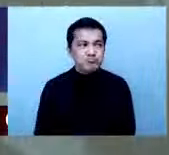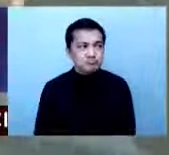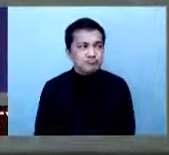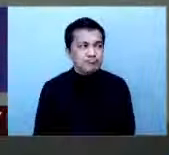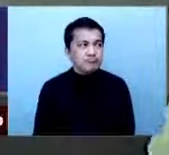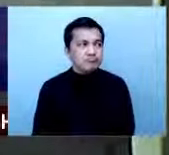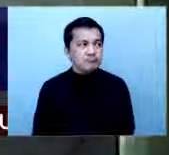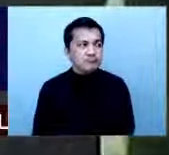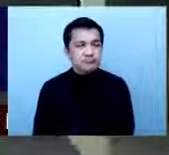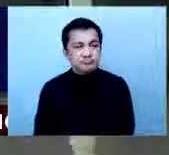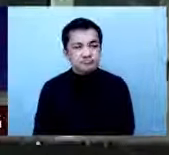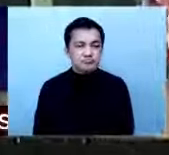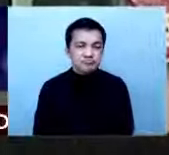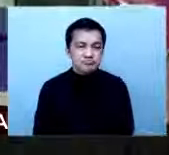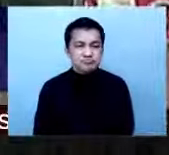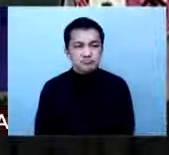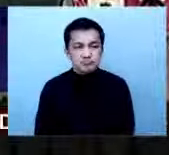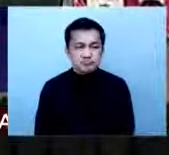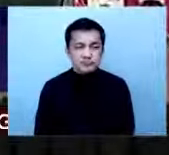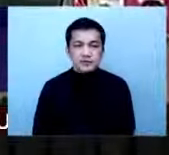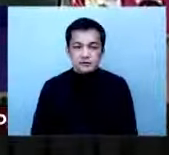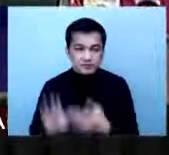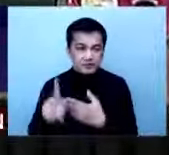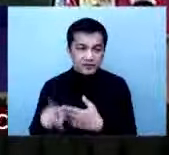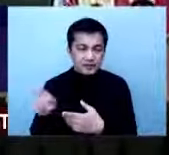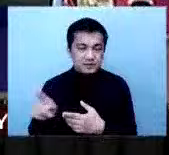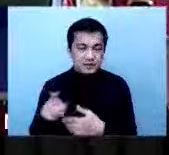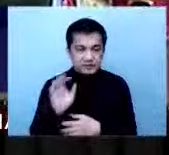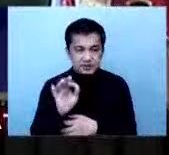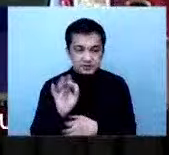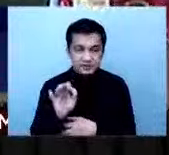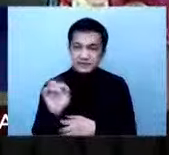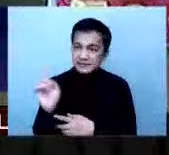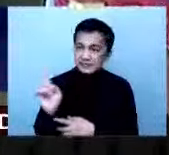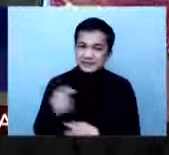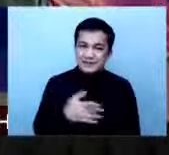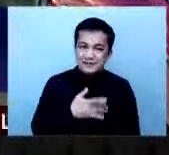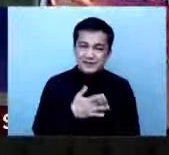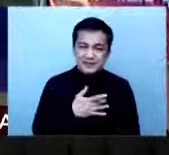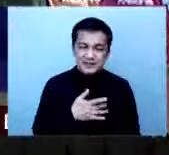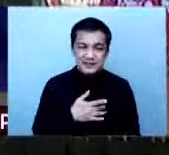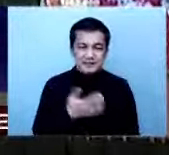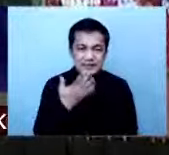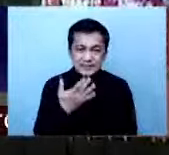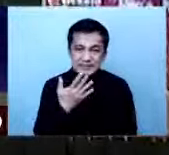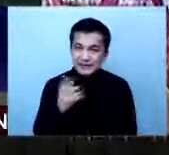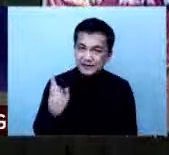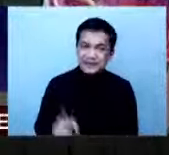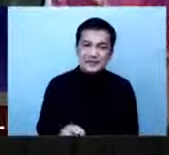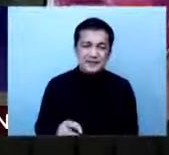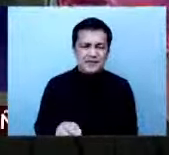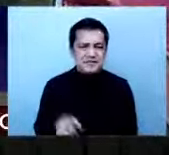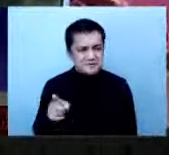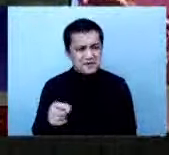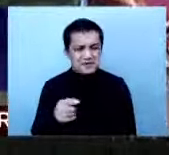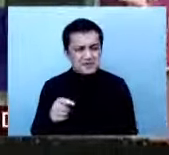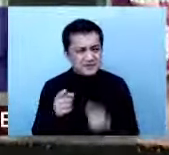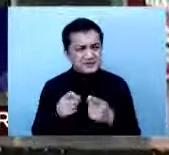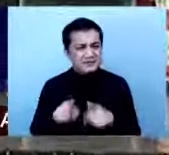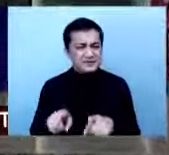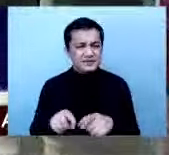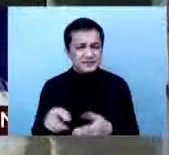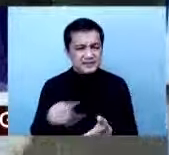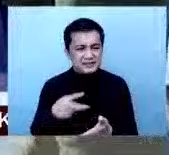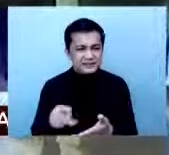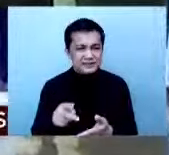Pangilinan we're back to the 9s vibes patikim pa lang pero mapapas ka na sa dance moves